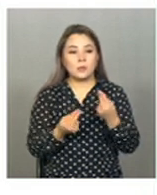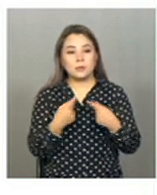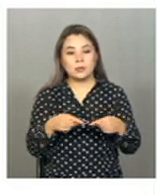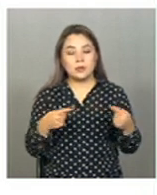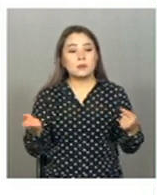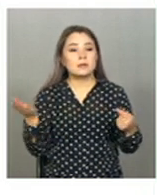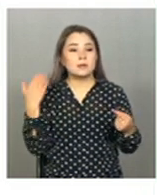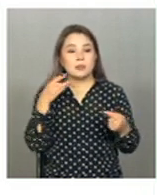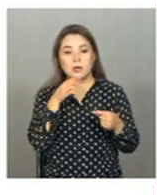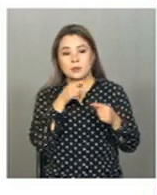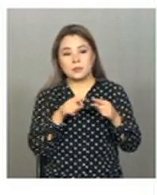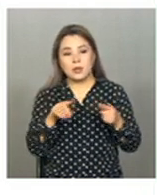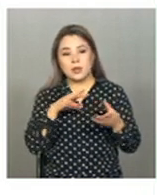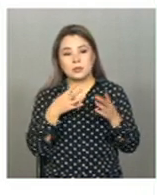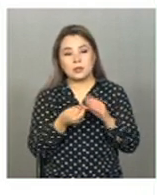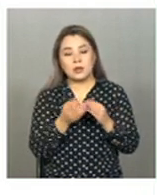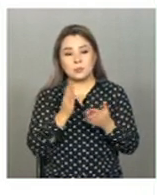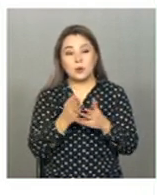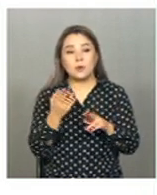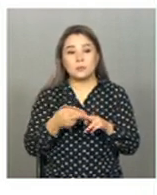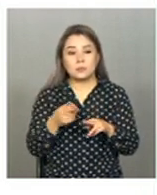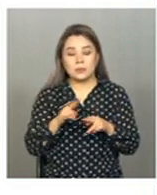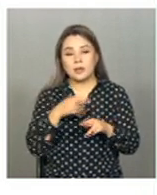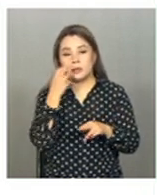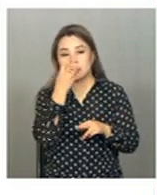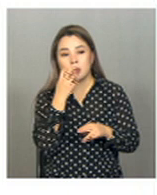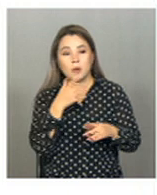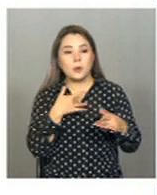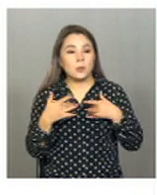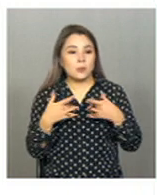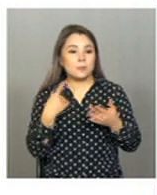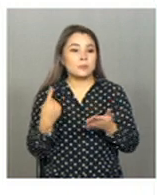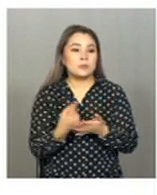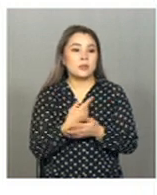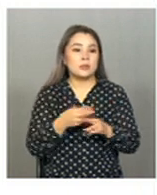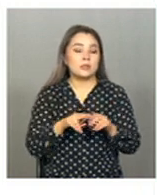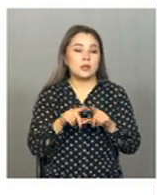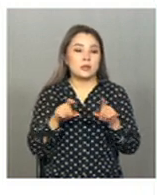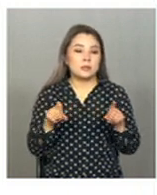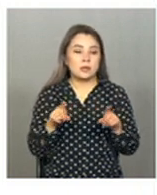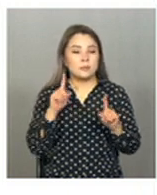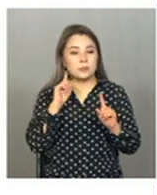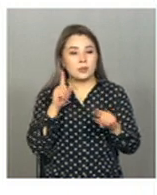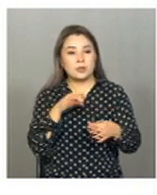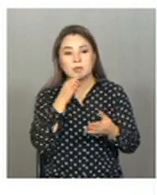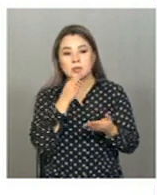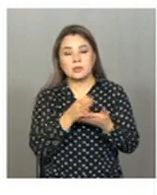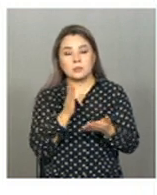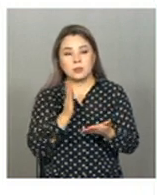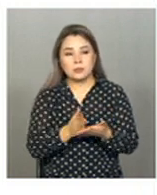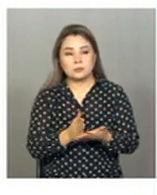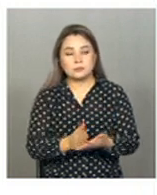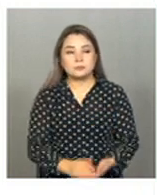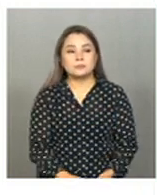заманнан қалыптасқан. Бұл цирк өнерінің алғашқы нышандарын білдіреді.